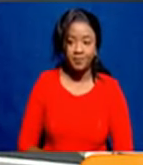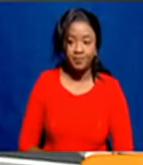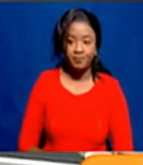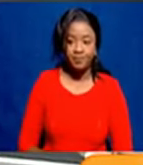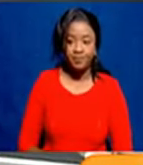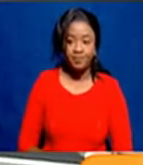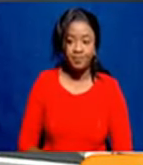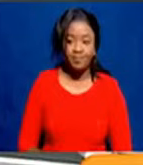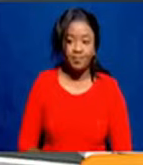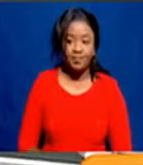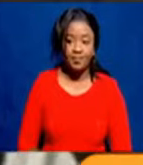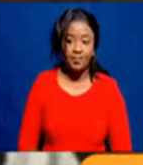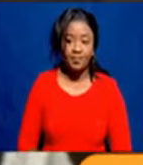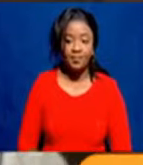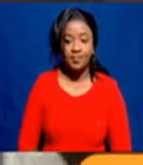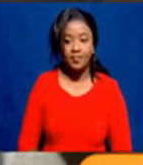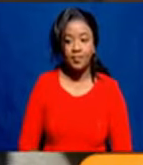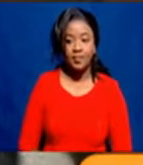maelezo zaidi.